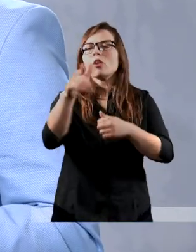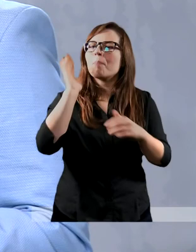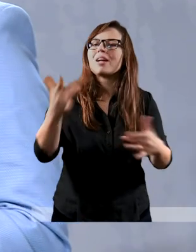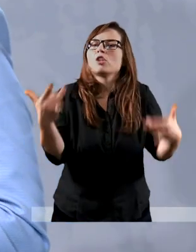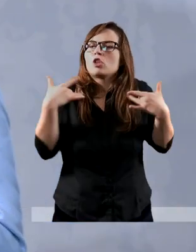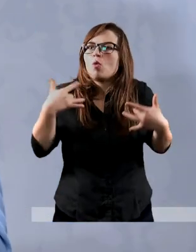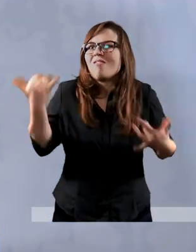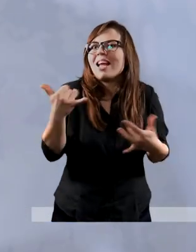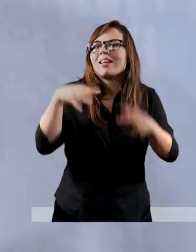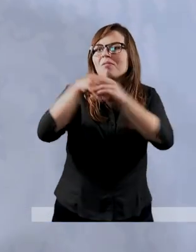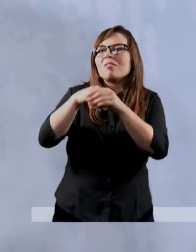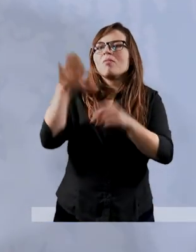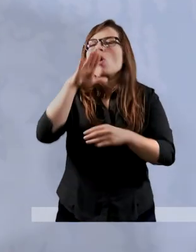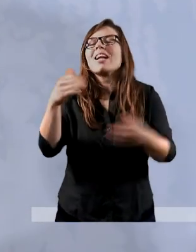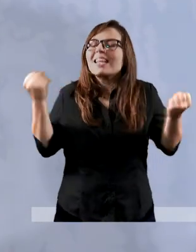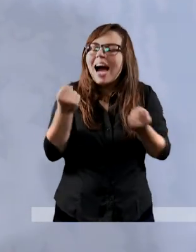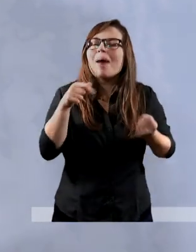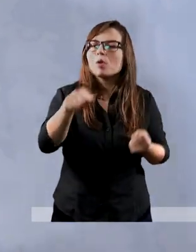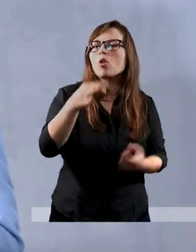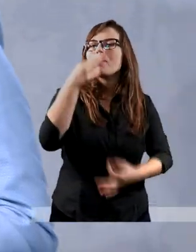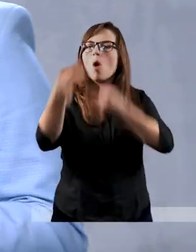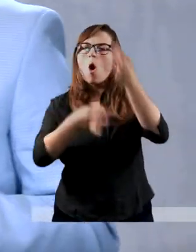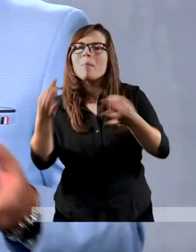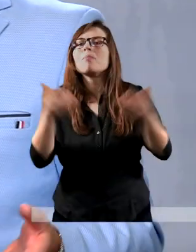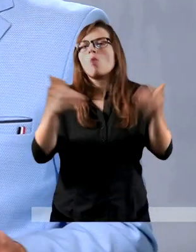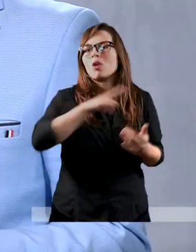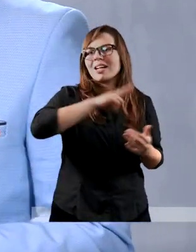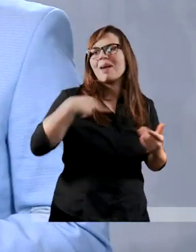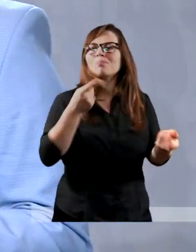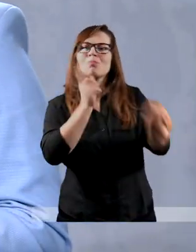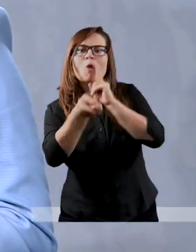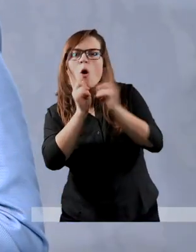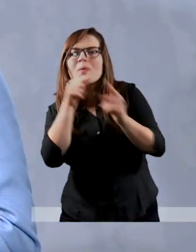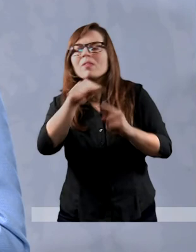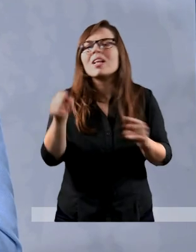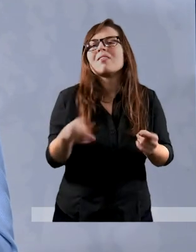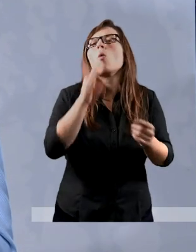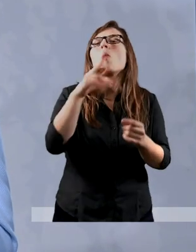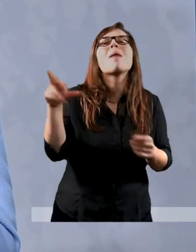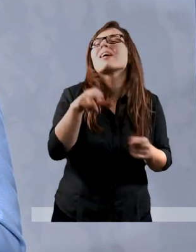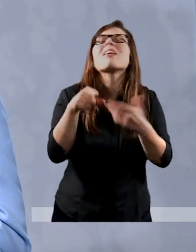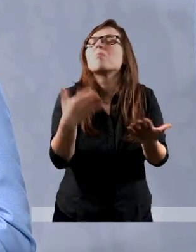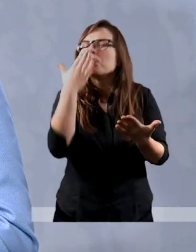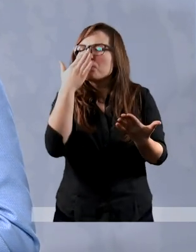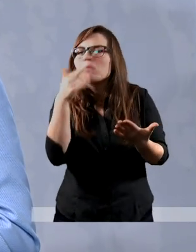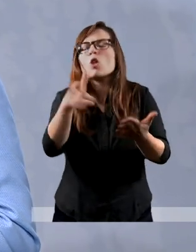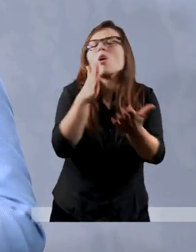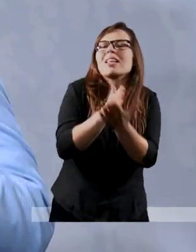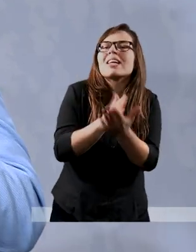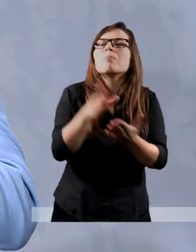żył wiecznie. Przynajmniej o tym staramy się opowiadać, możesz z nami o tym porozmawiać. Ten webinar to jest tylko